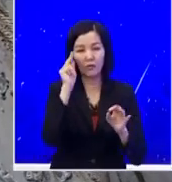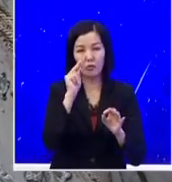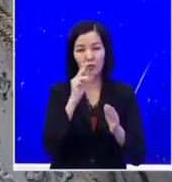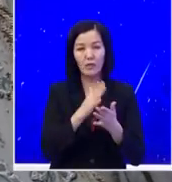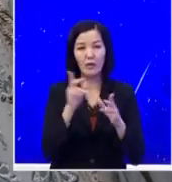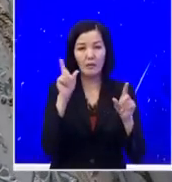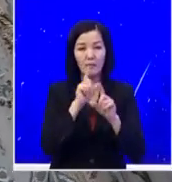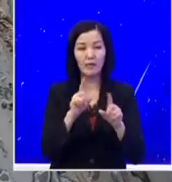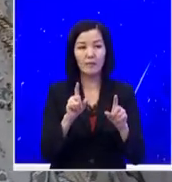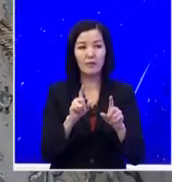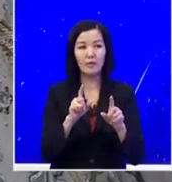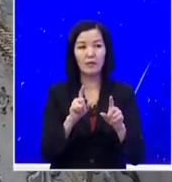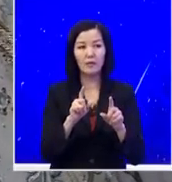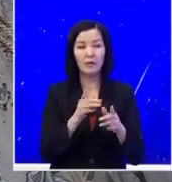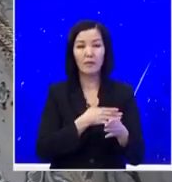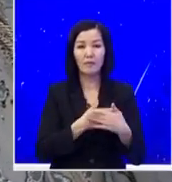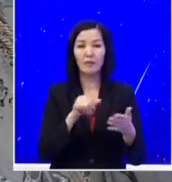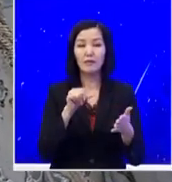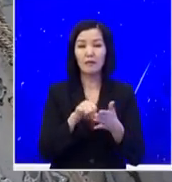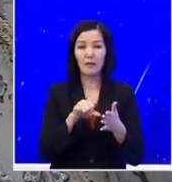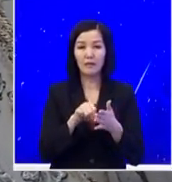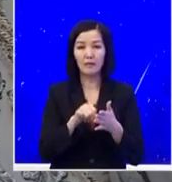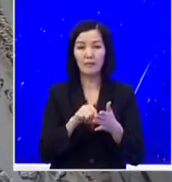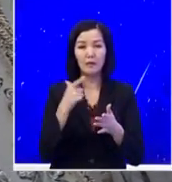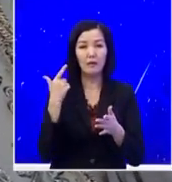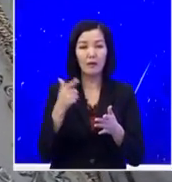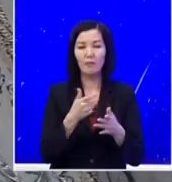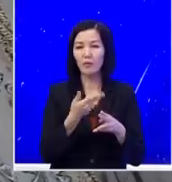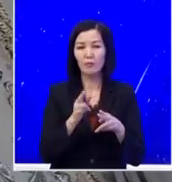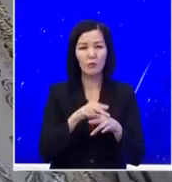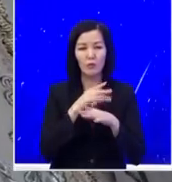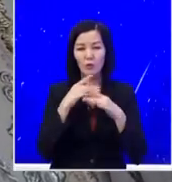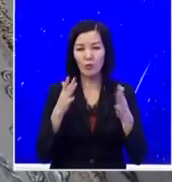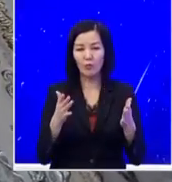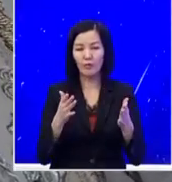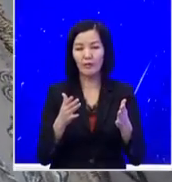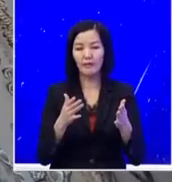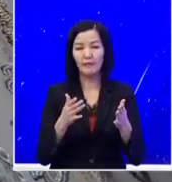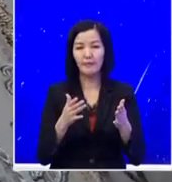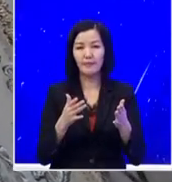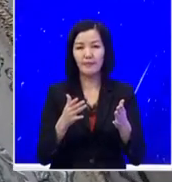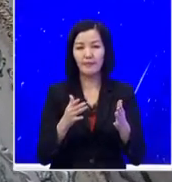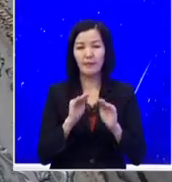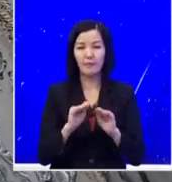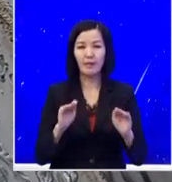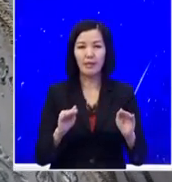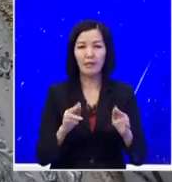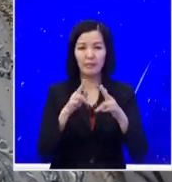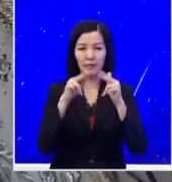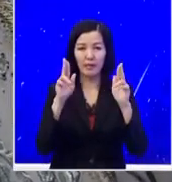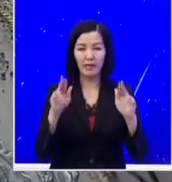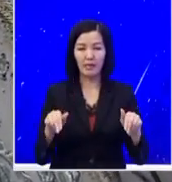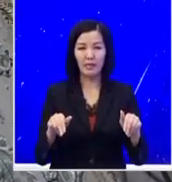Мектепте белсенді қатысамыз. Грамоталарымыз бізде өте көп. Балларым лагерға барса